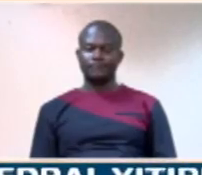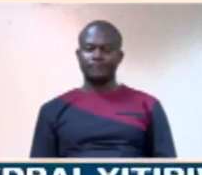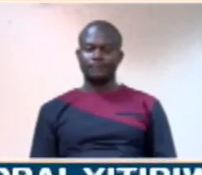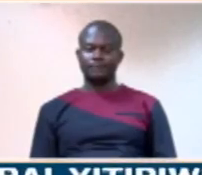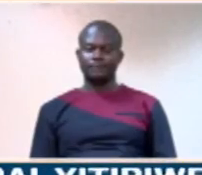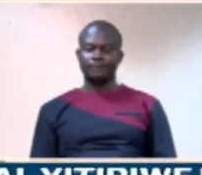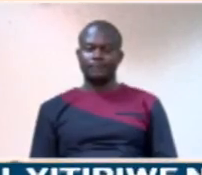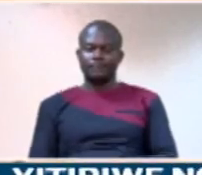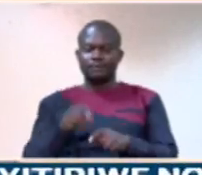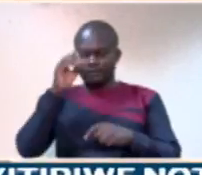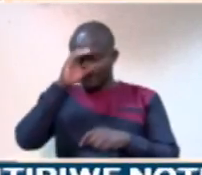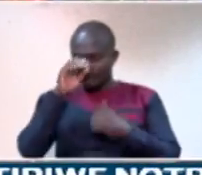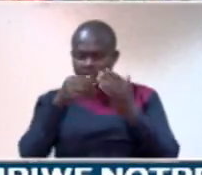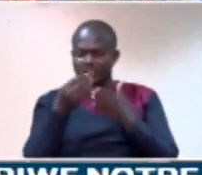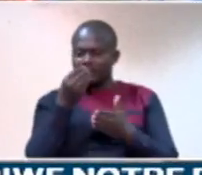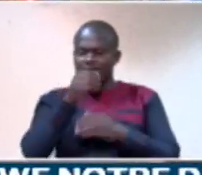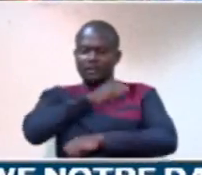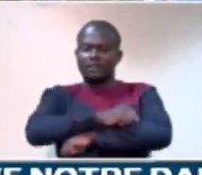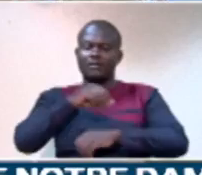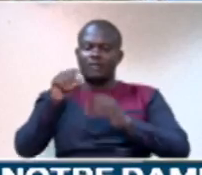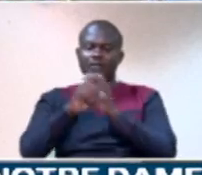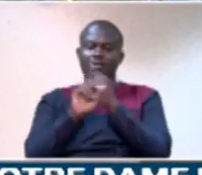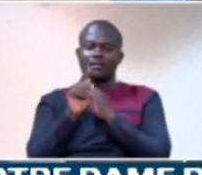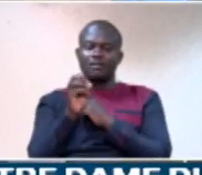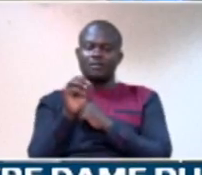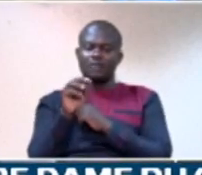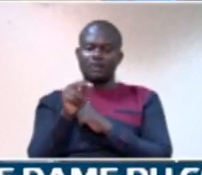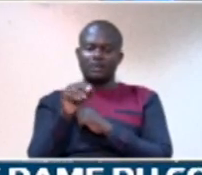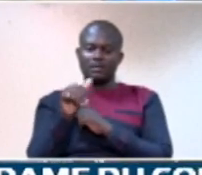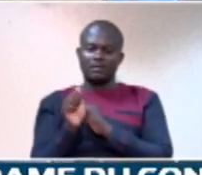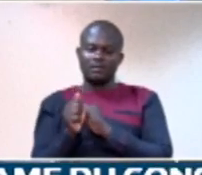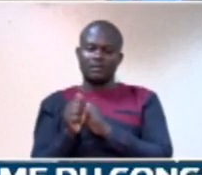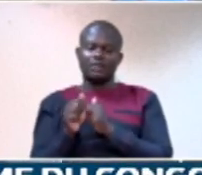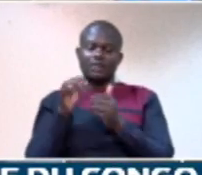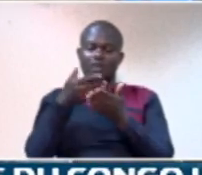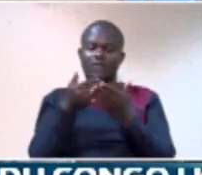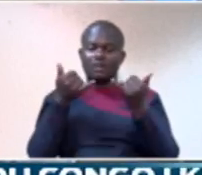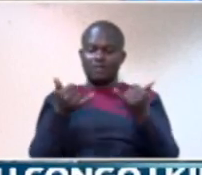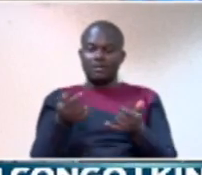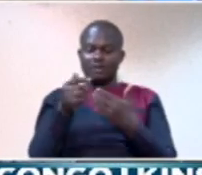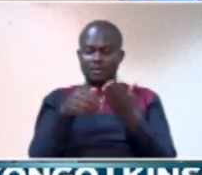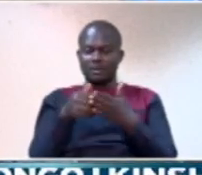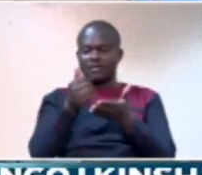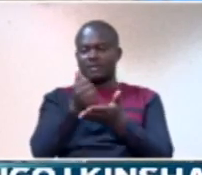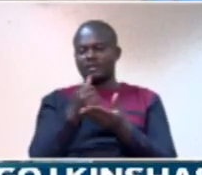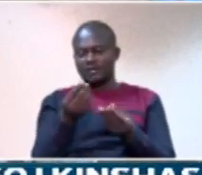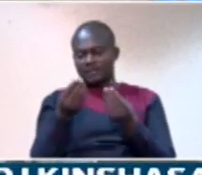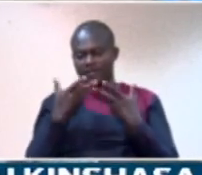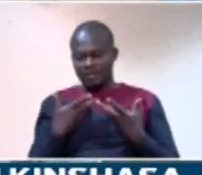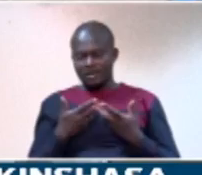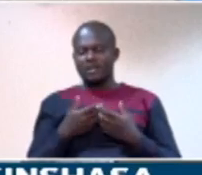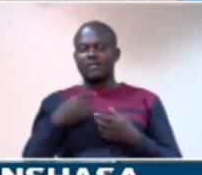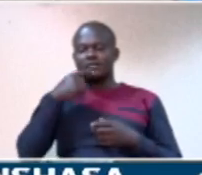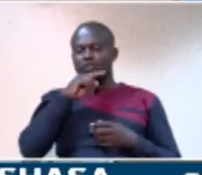Duhuye nawe avuye gushaka ibiribwa by'abanyeshuri mu karere ka Kamonyi. Kugeza ubu ibyo twifuza byose bitugezaho,